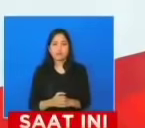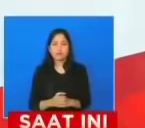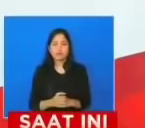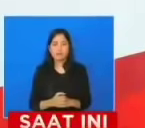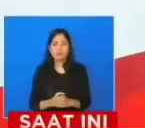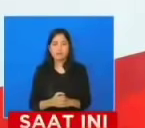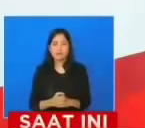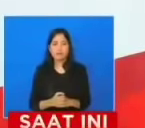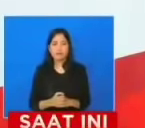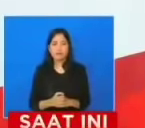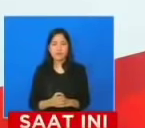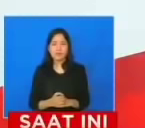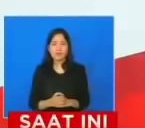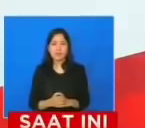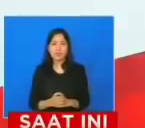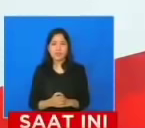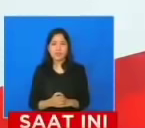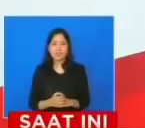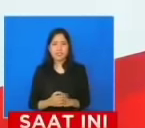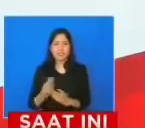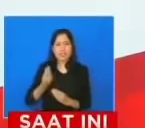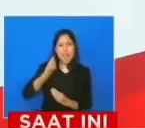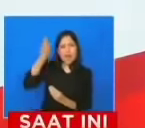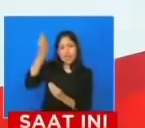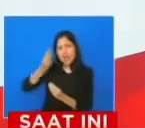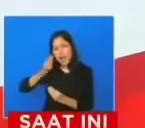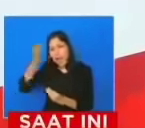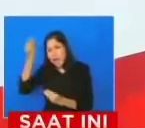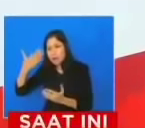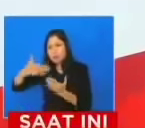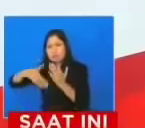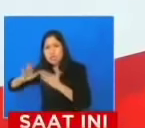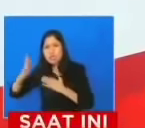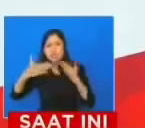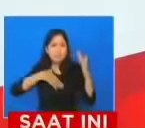Jangan melakukan perjalanan kemanapun.